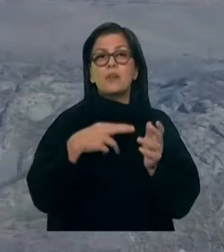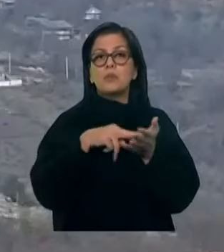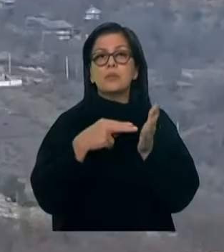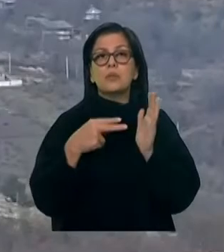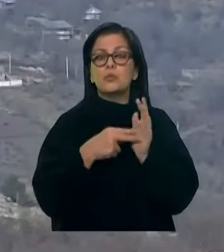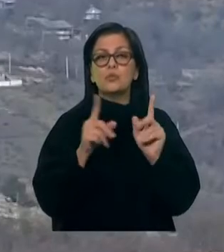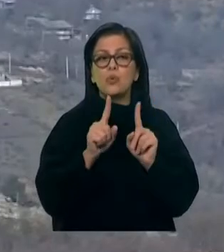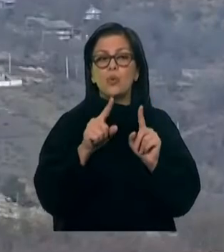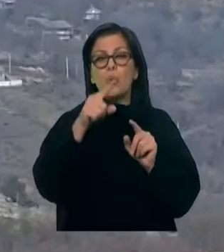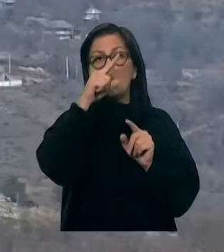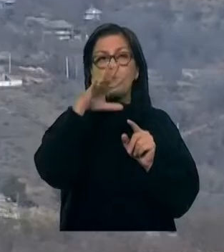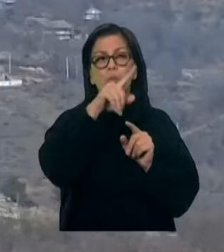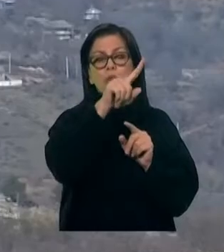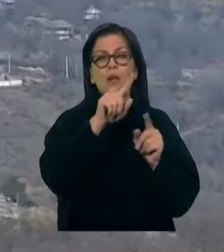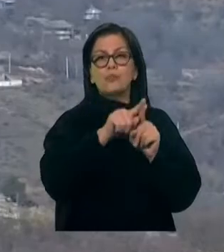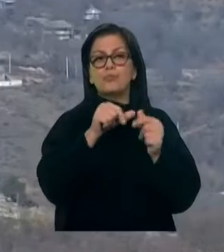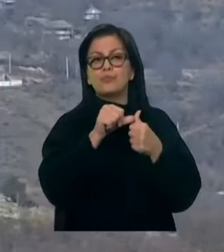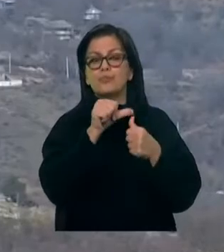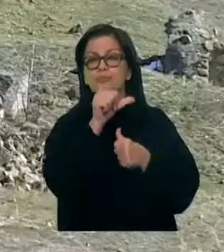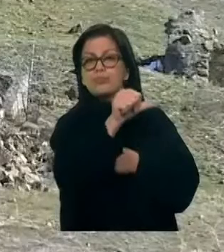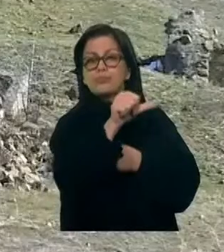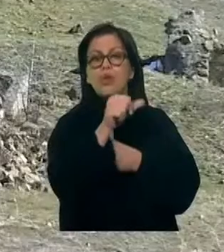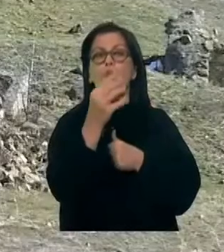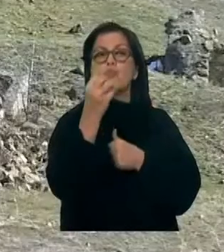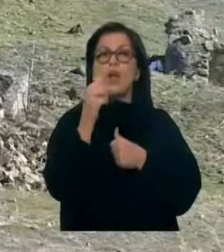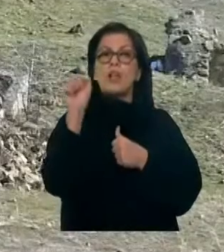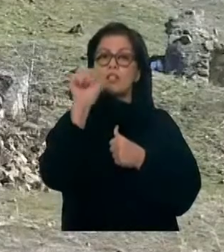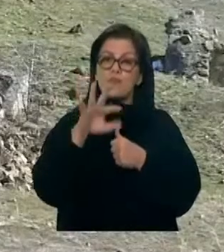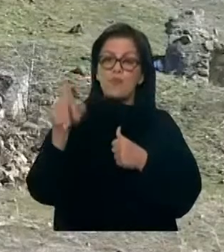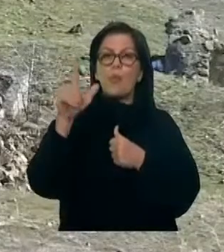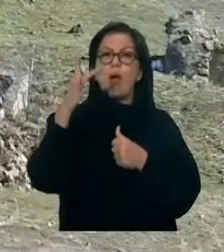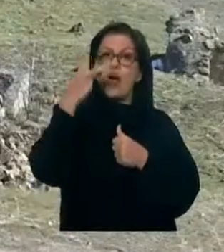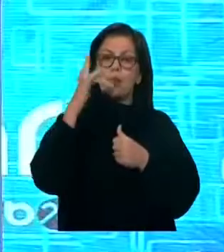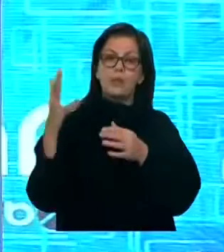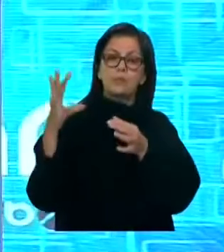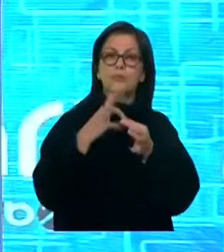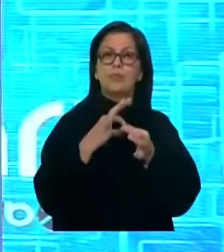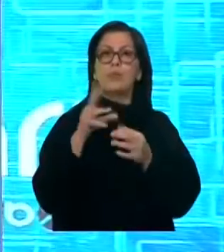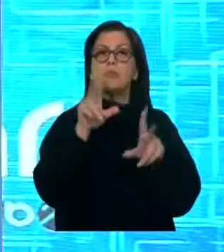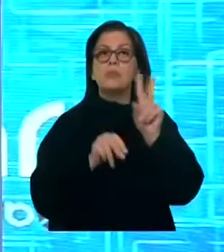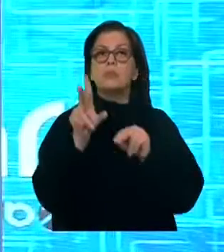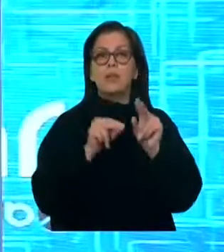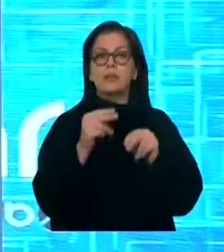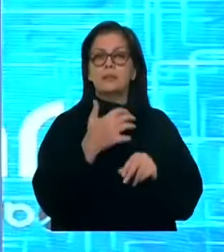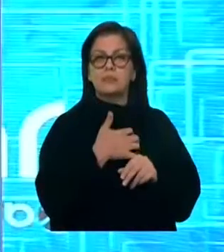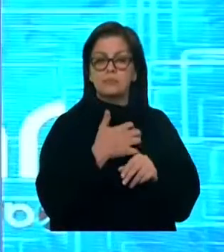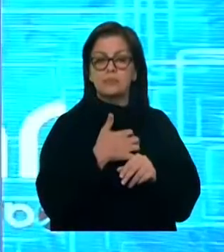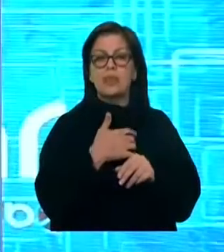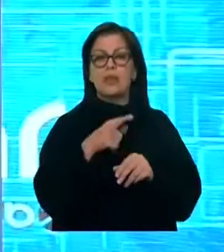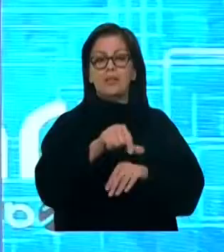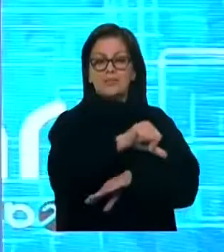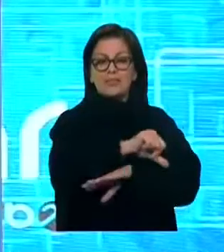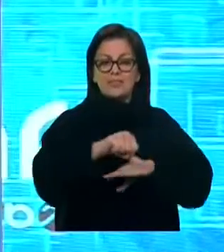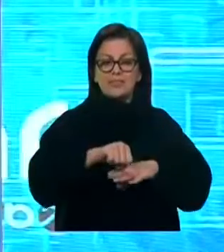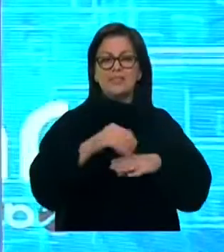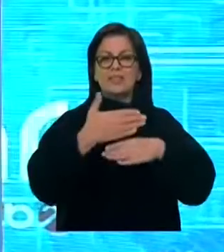təkcə Rusiya üzərindən həll olunması deyil, eyni zamanda Qərbin də proseslərə qoşulmasına cəhd oluna bilər. Sərhədlərin delimitasiya demarkasiyasının aparılması